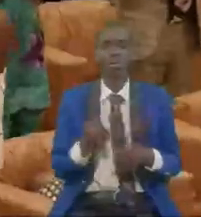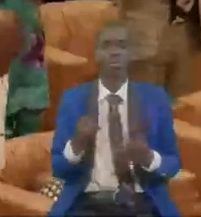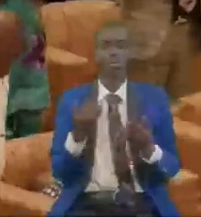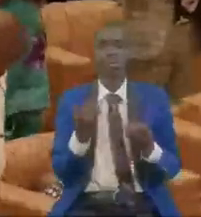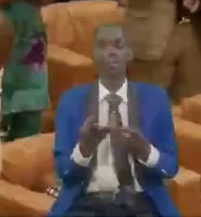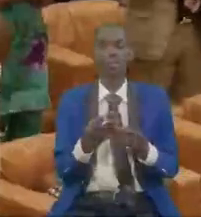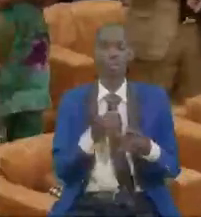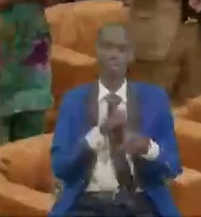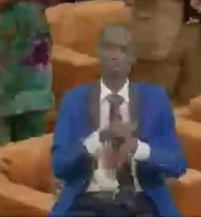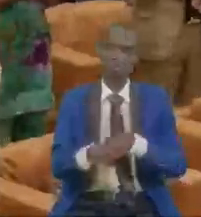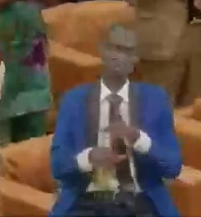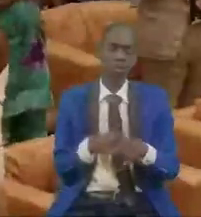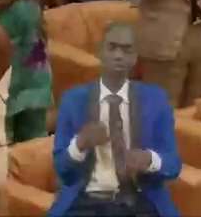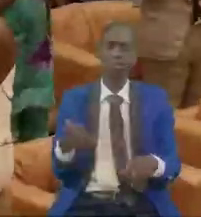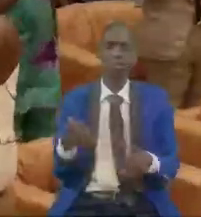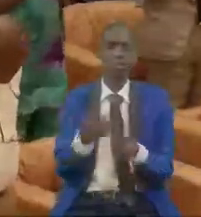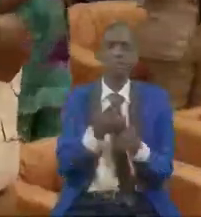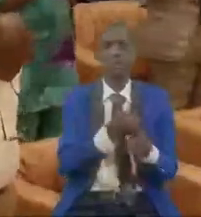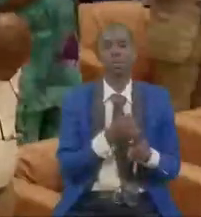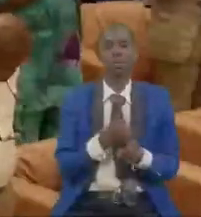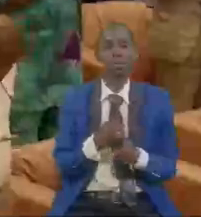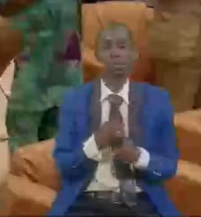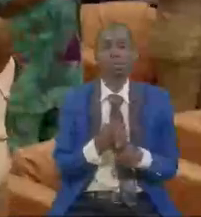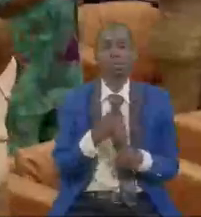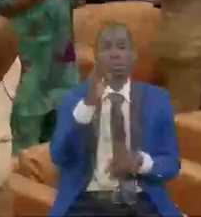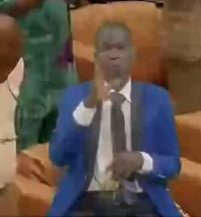ceux se séduisent,